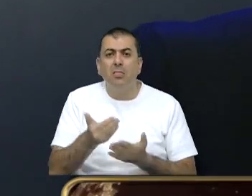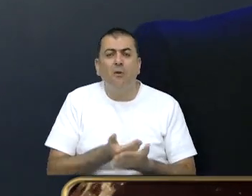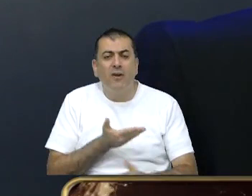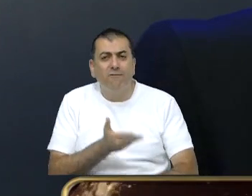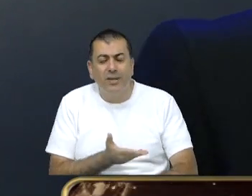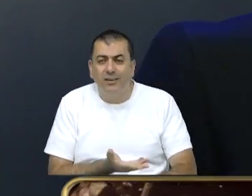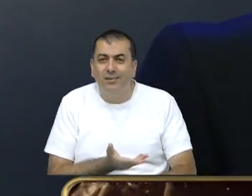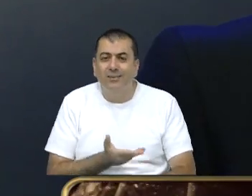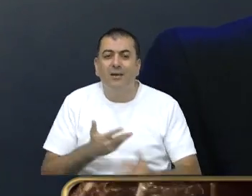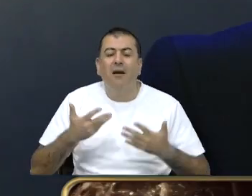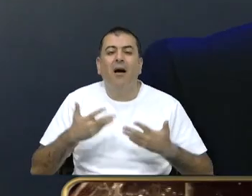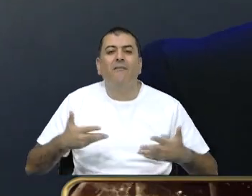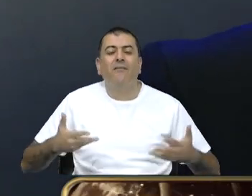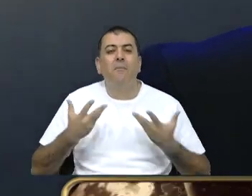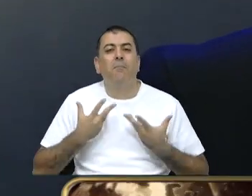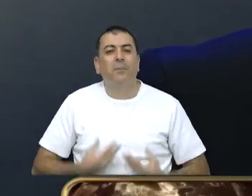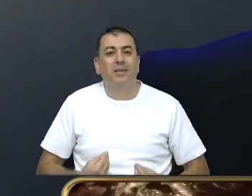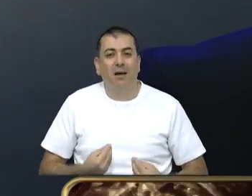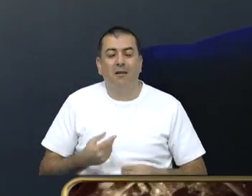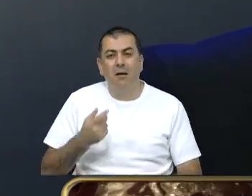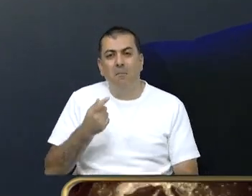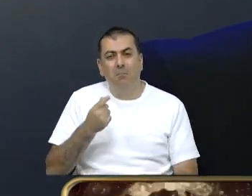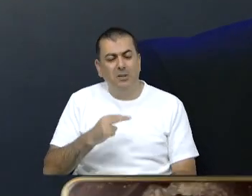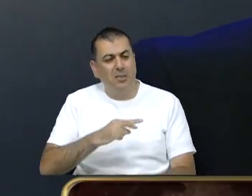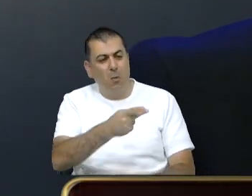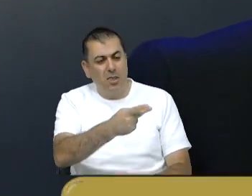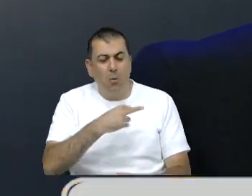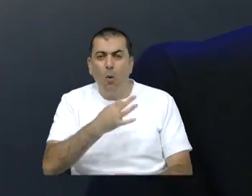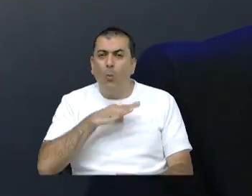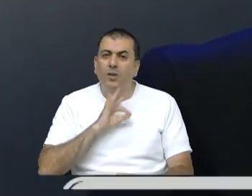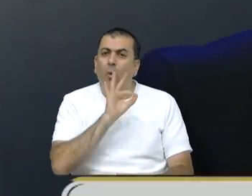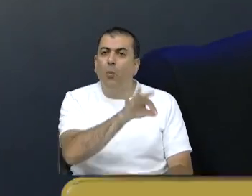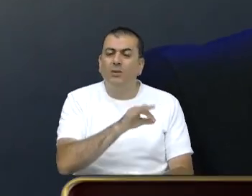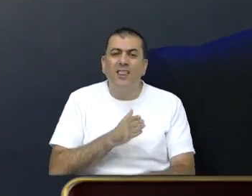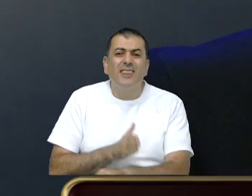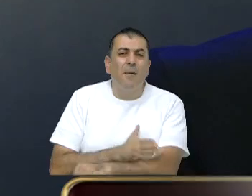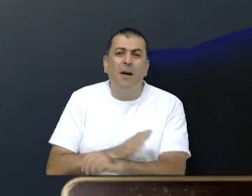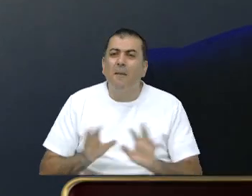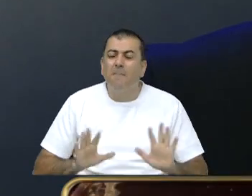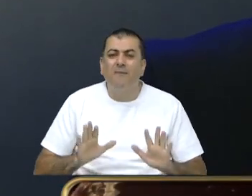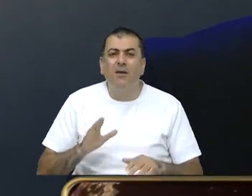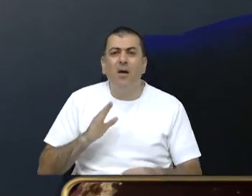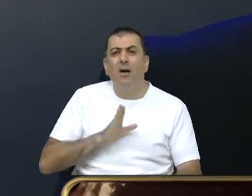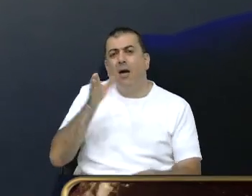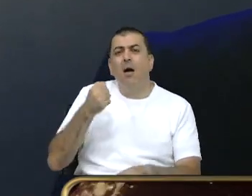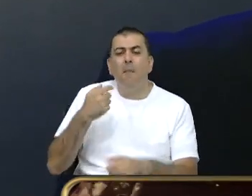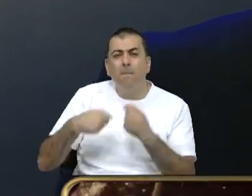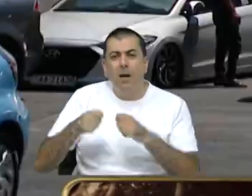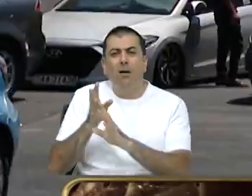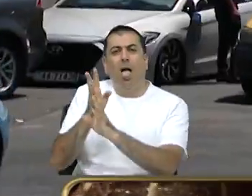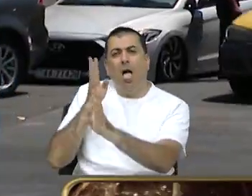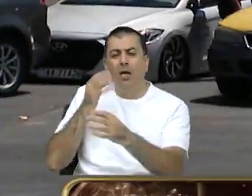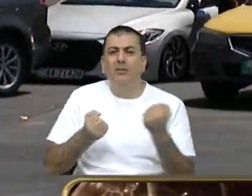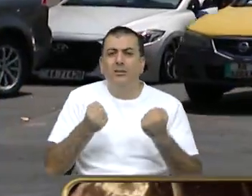العملاء انه انت في بيتك تحول تستلم فلوسك وتحول للناس فلوسها بدون ما تتغلب وتطلع وازمه البنوك وازمه الشوارع